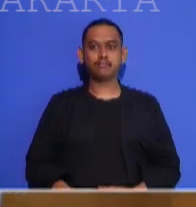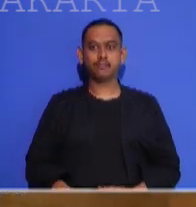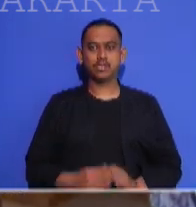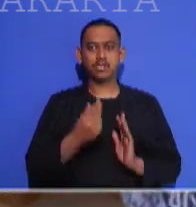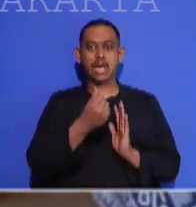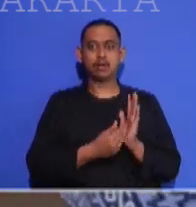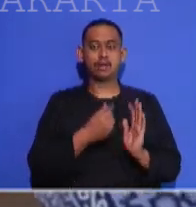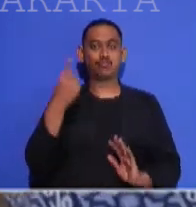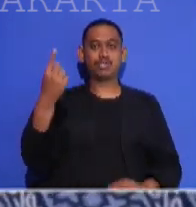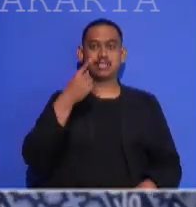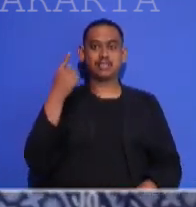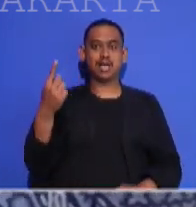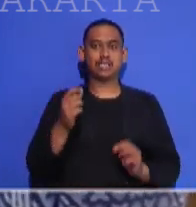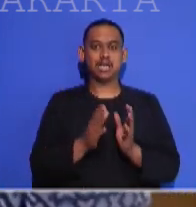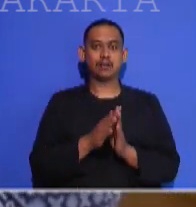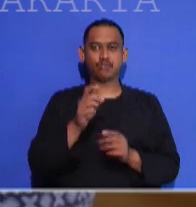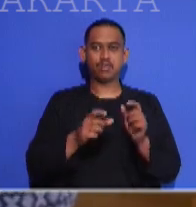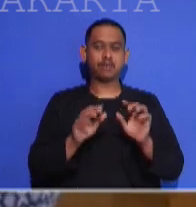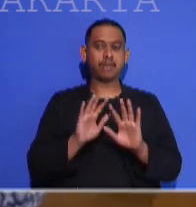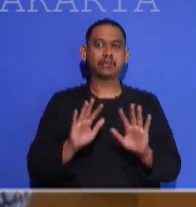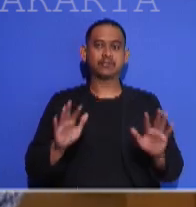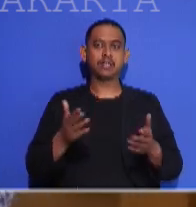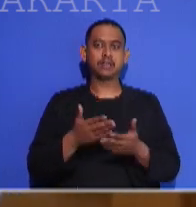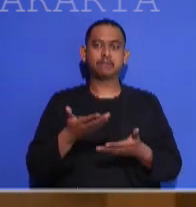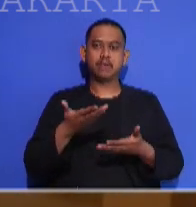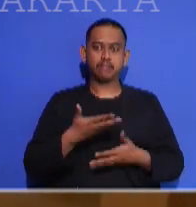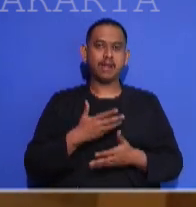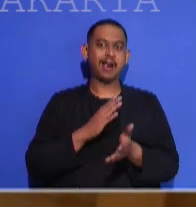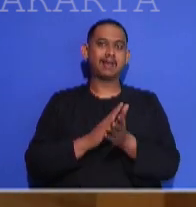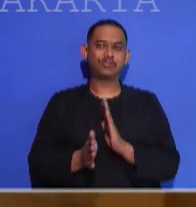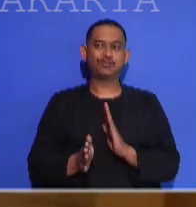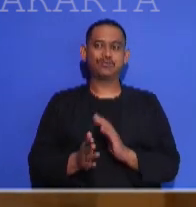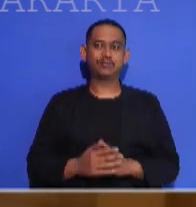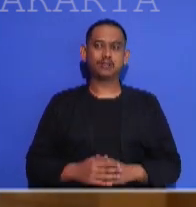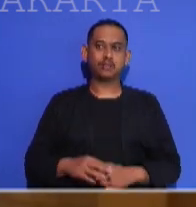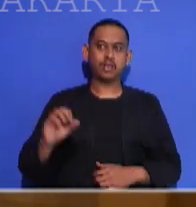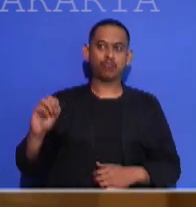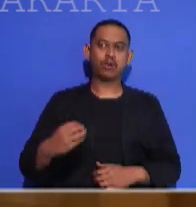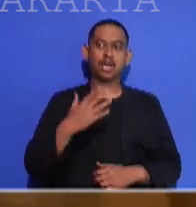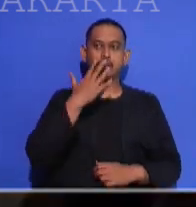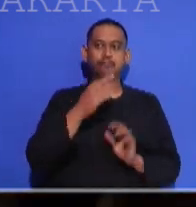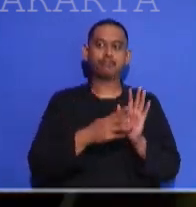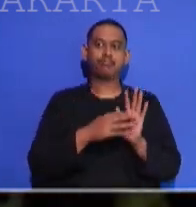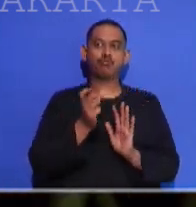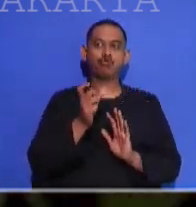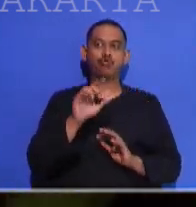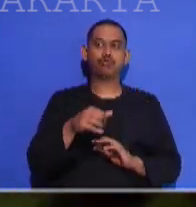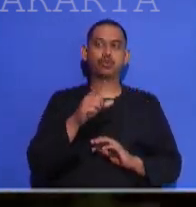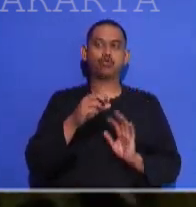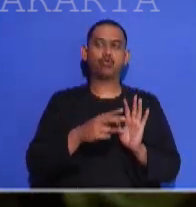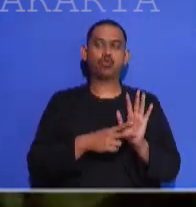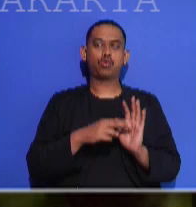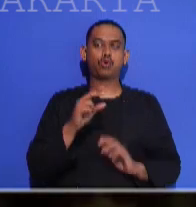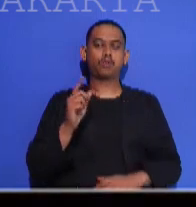Prihantoro dan sejumlah awak media dan diterima langsung kda Kabupaten Banyuwangi Mujiono ditambahkan Mujiono pemerintah